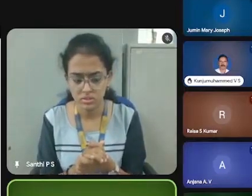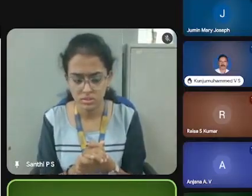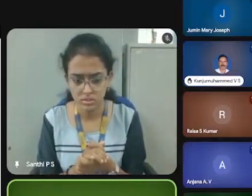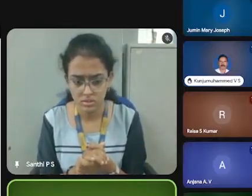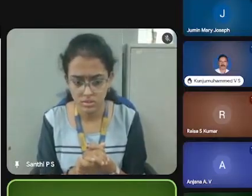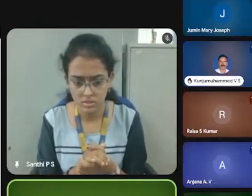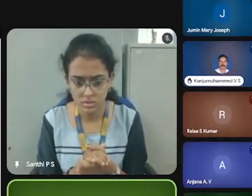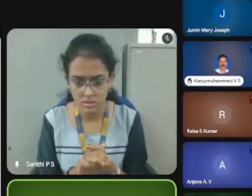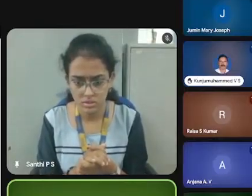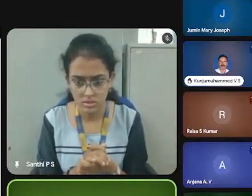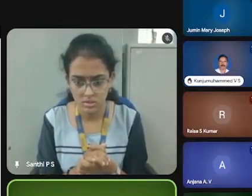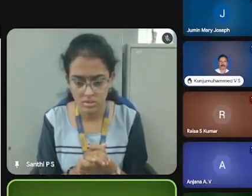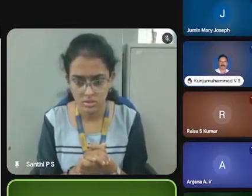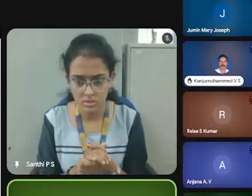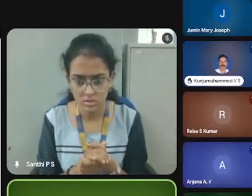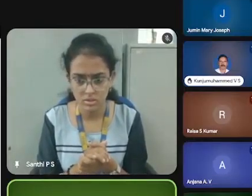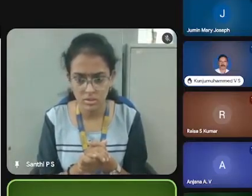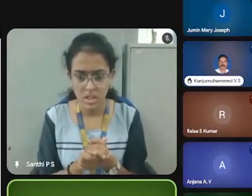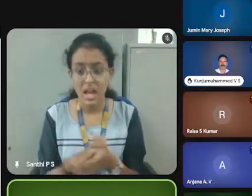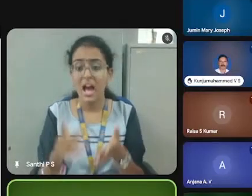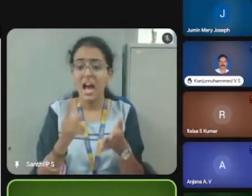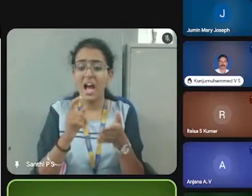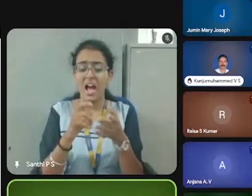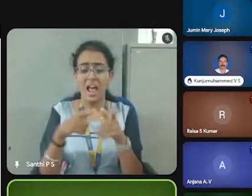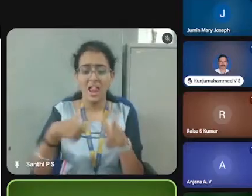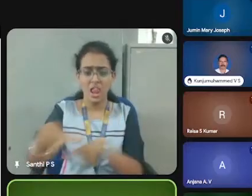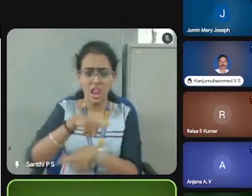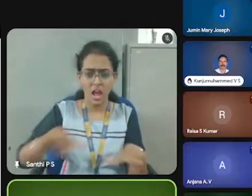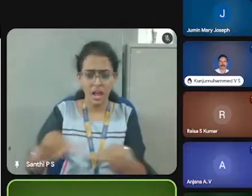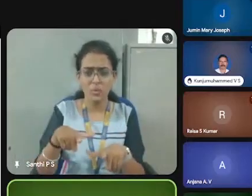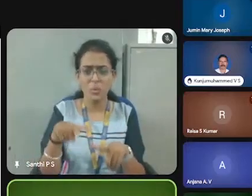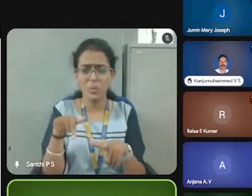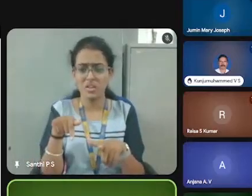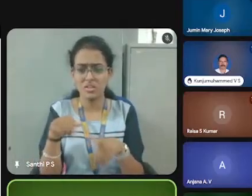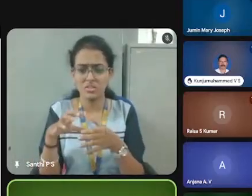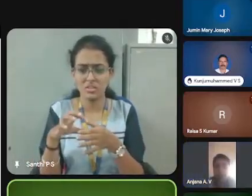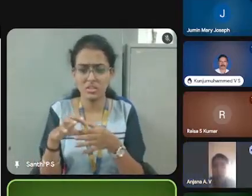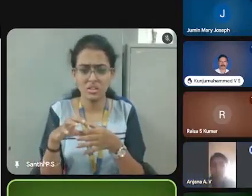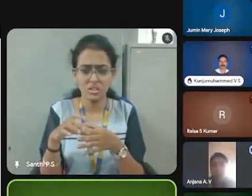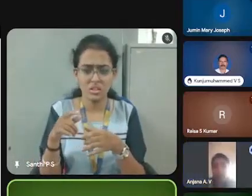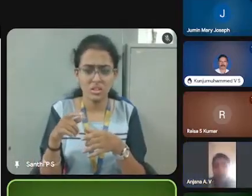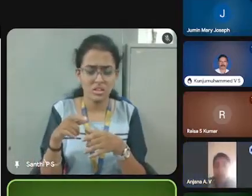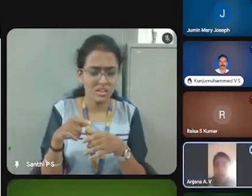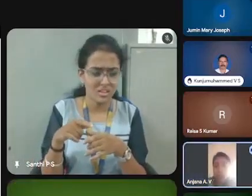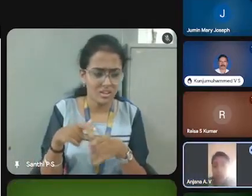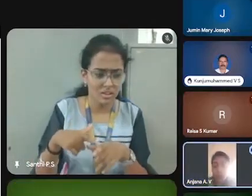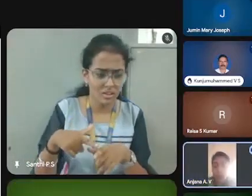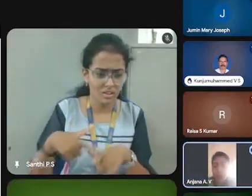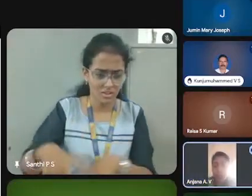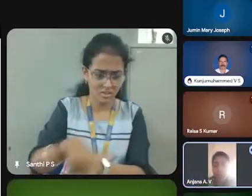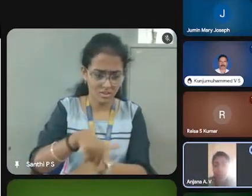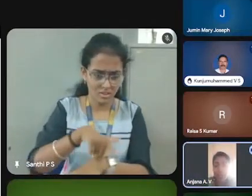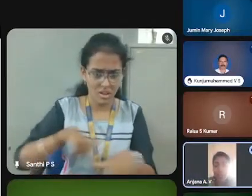എ റോങ് മിസ്കൺസെപ്ഷൻ ഫോർ സ്പീച്ച് ഡിലേ? അഞ്ജന മാം. എനിക്ക് ആ